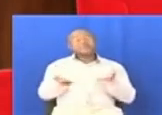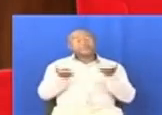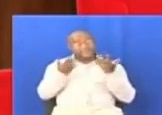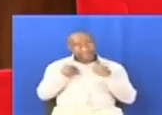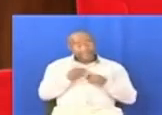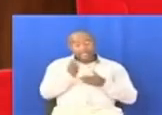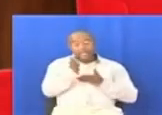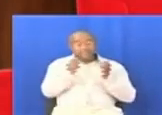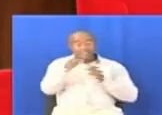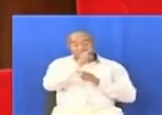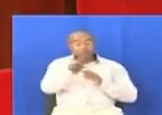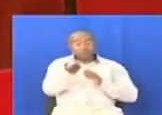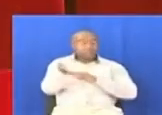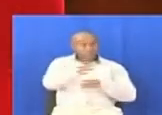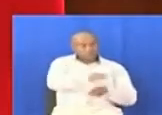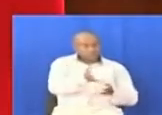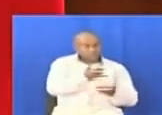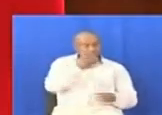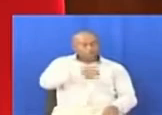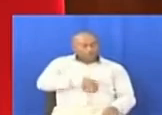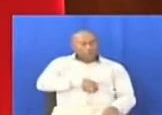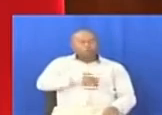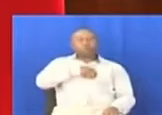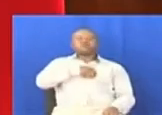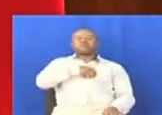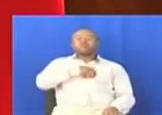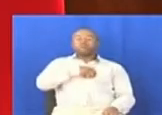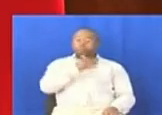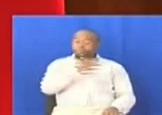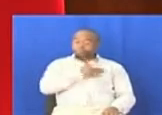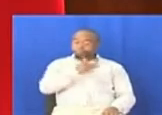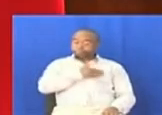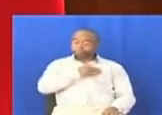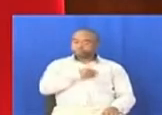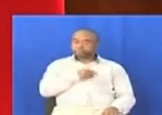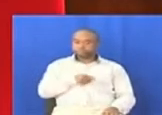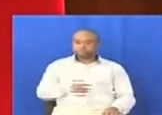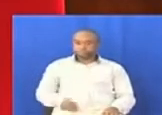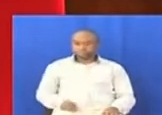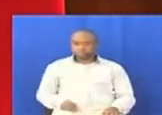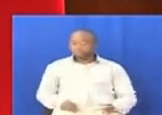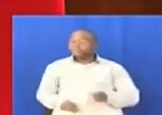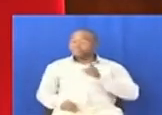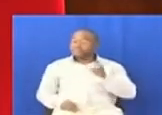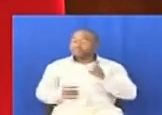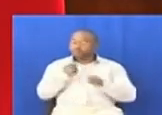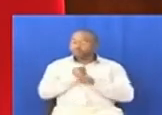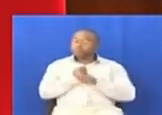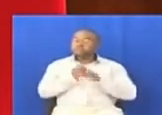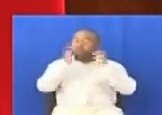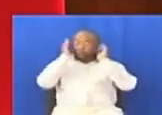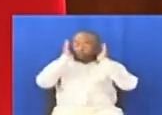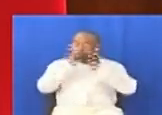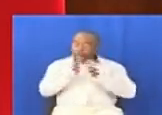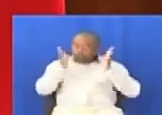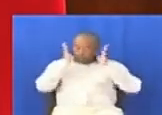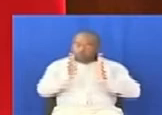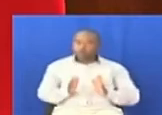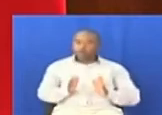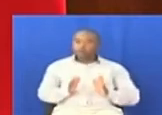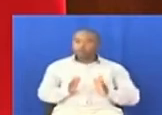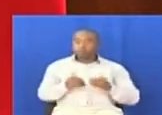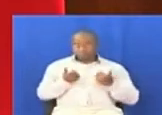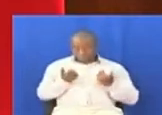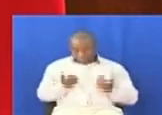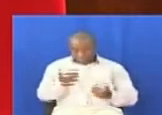wetu tumewapoteza kwa sababu ya kuwa na hofu. Na hii ndio kazi kubwa ya Mheshimiwa Rais. Mheshimiwa Rais ni chief comforter wa